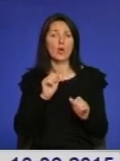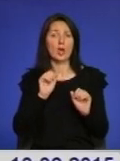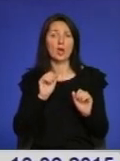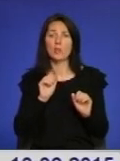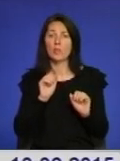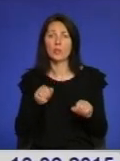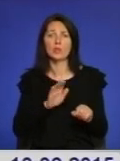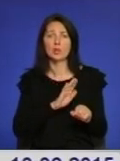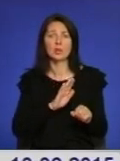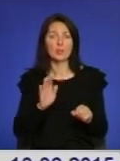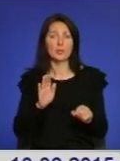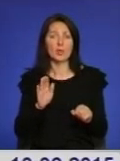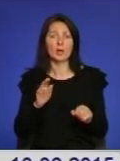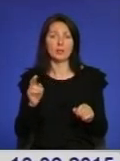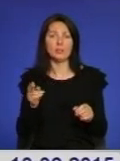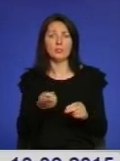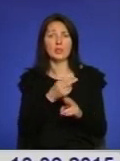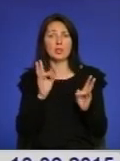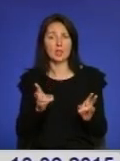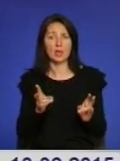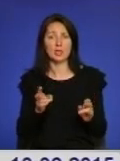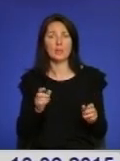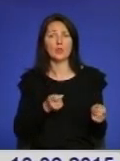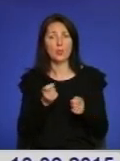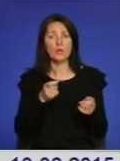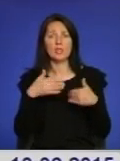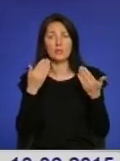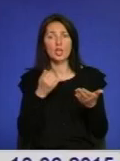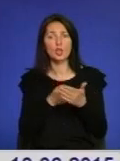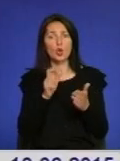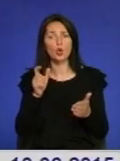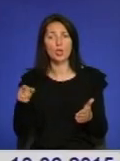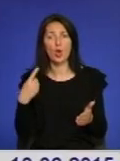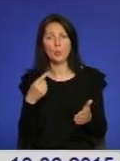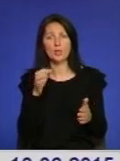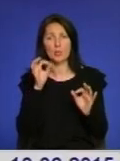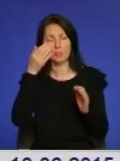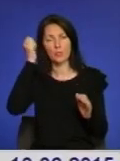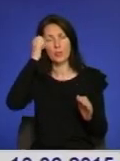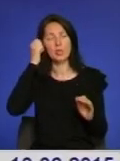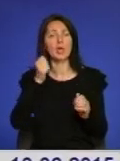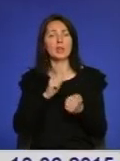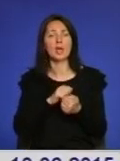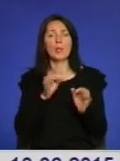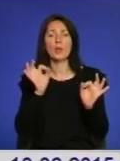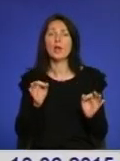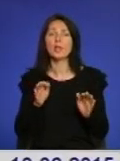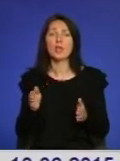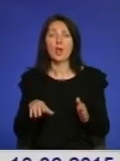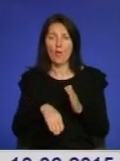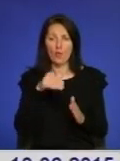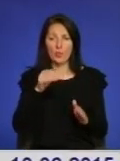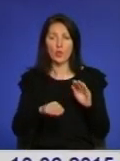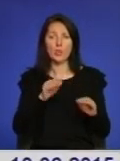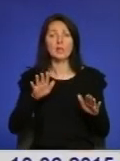України з надзвичайної ситуації звертається до громадян області. Пам'ятайте, правильний вибір і обладнання місця для купання, навчання